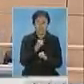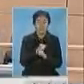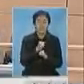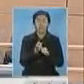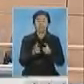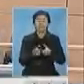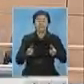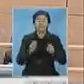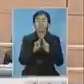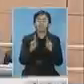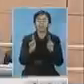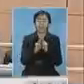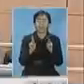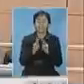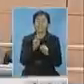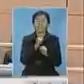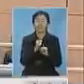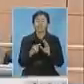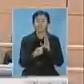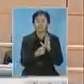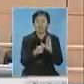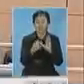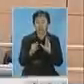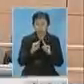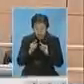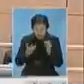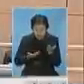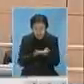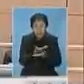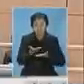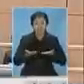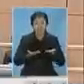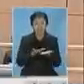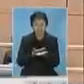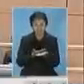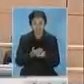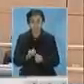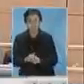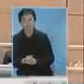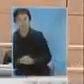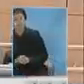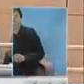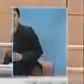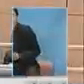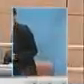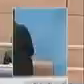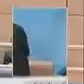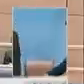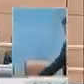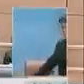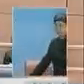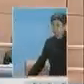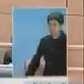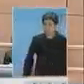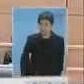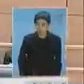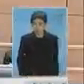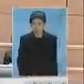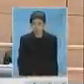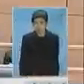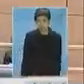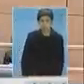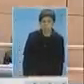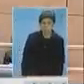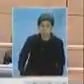กรรมาธิการชุดนี้ก็เนี่ยครับที่เรากำลังคุยกันเไปตกลงปลงใจกันในที่ประชุมนะครับเห็น